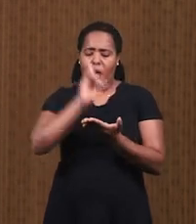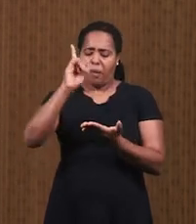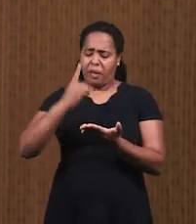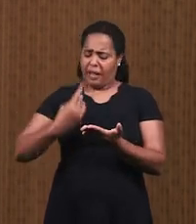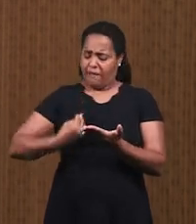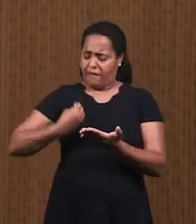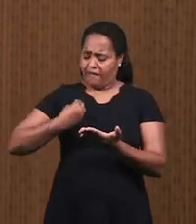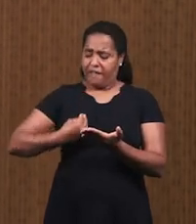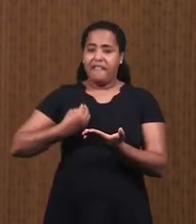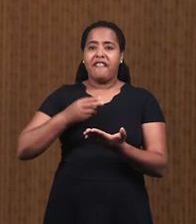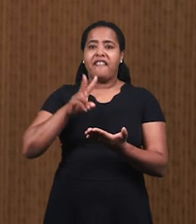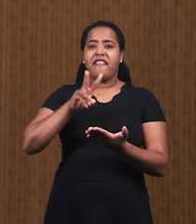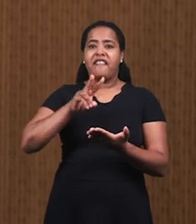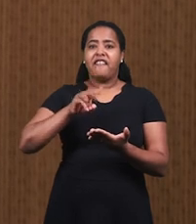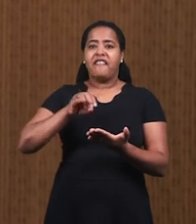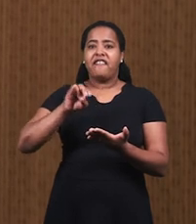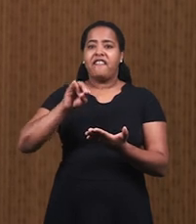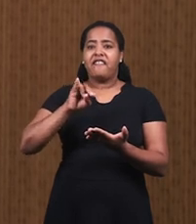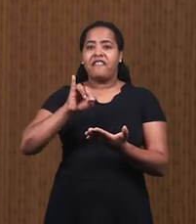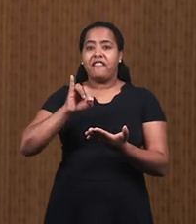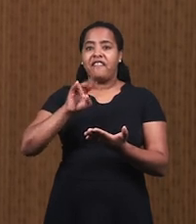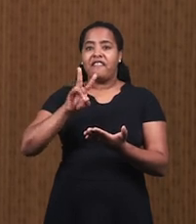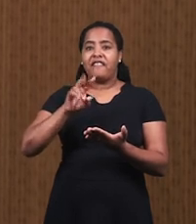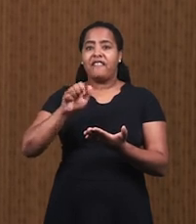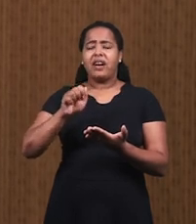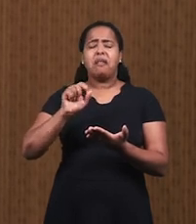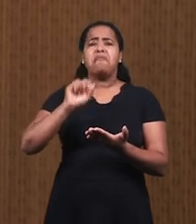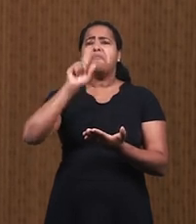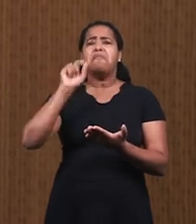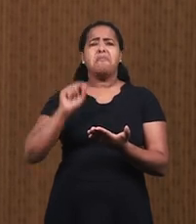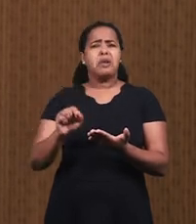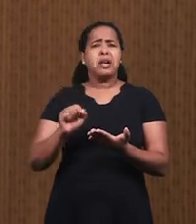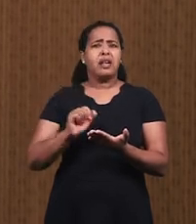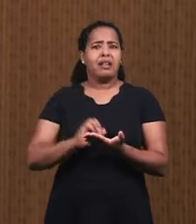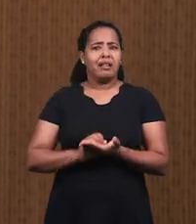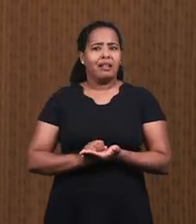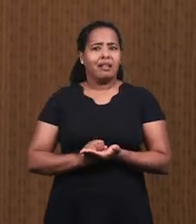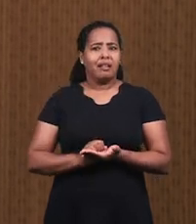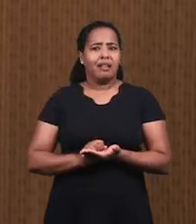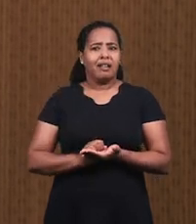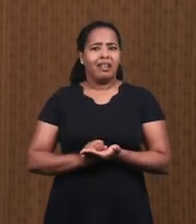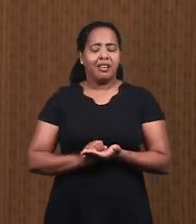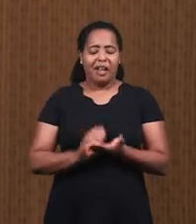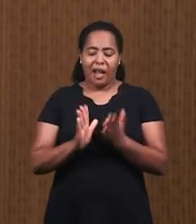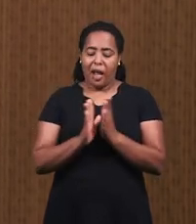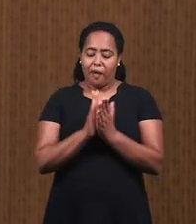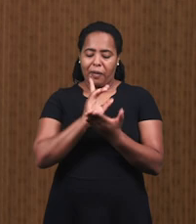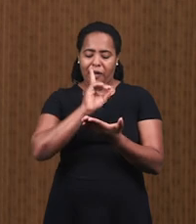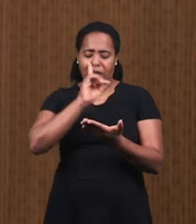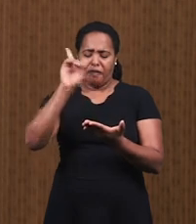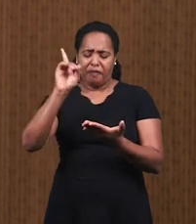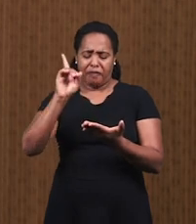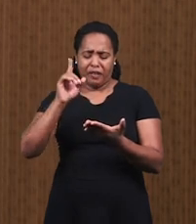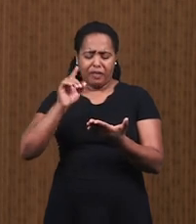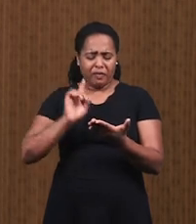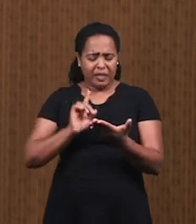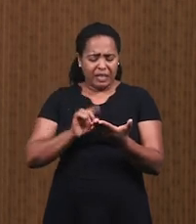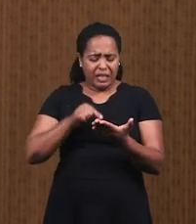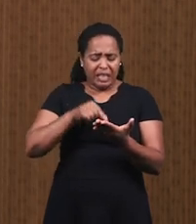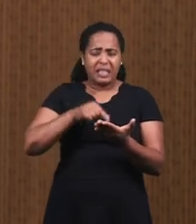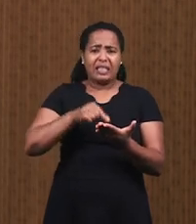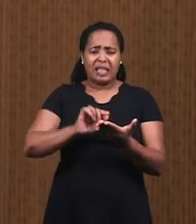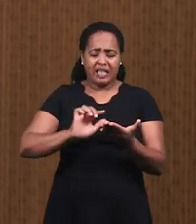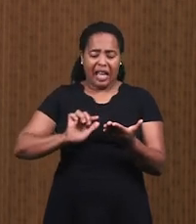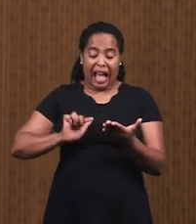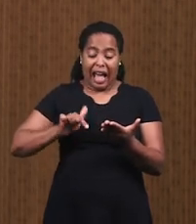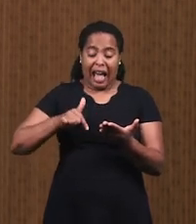Библия становится для тебя словом живым. Что такое живое слово? Живое слово – это то слово,